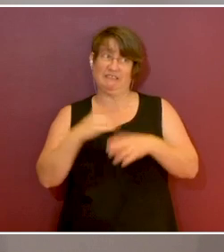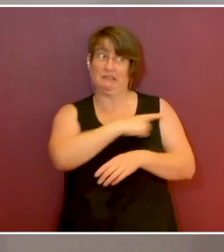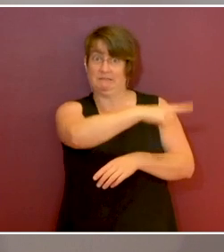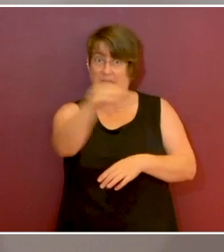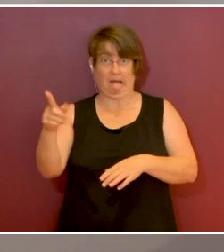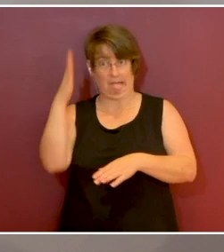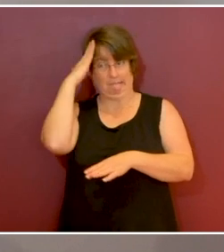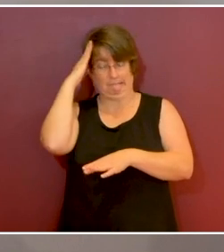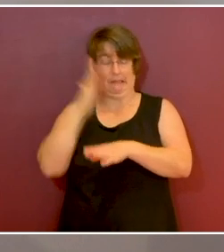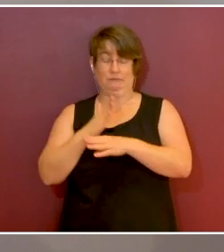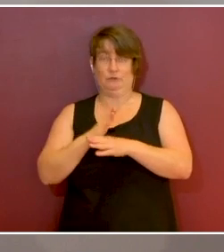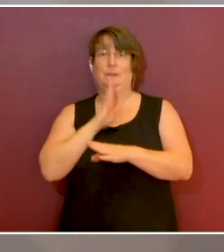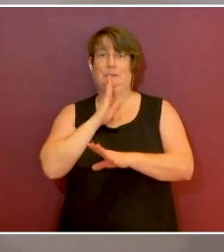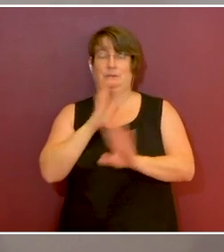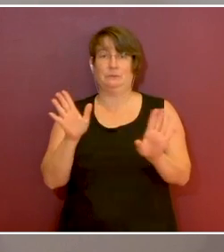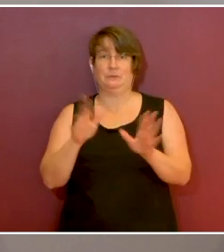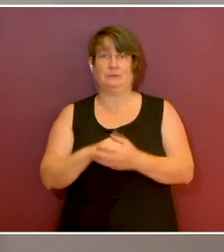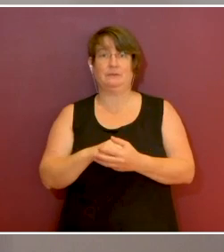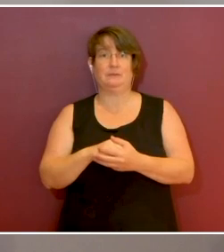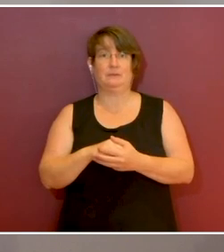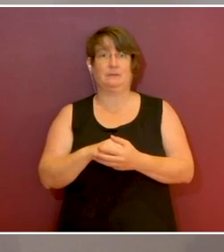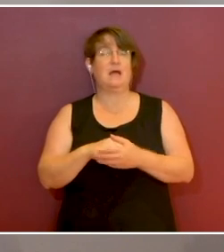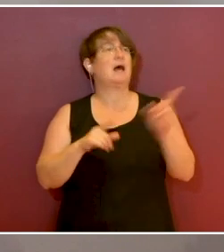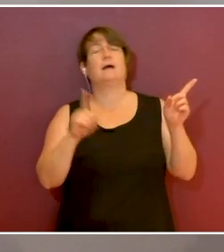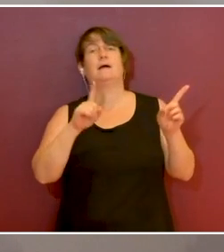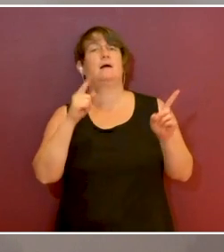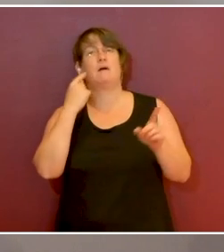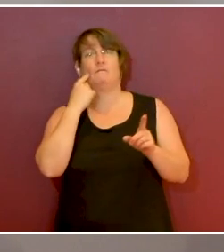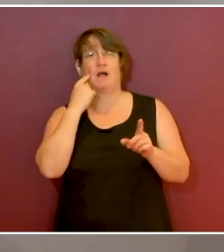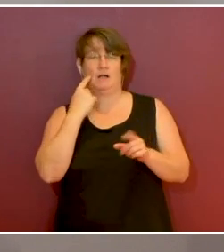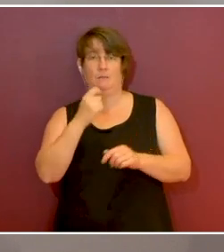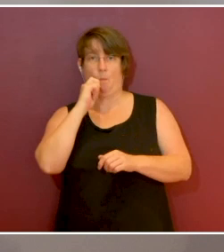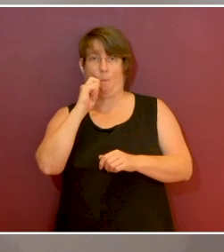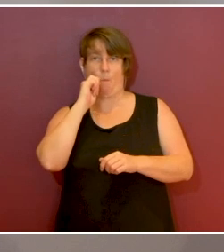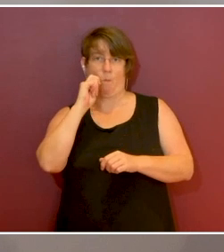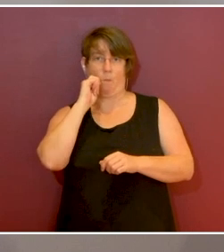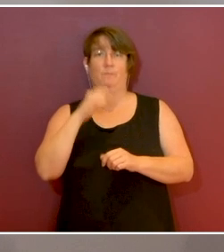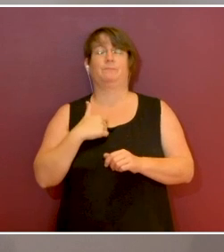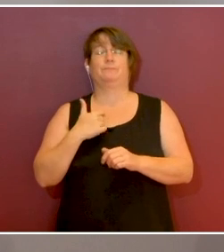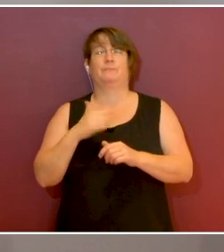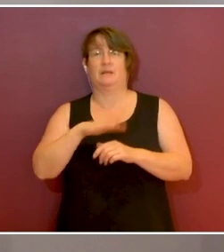kennen. Wange, stimmt. Bei den Kindern haben das im Mundraum gemacht, richtig.